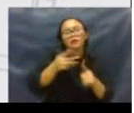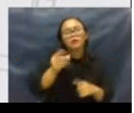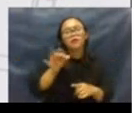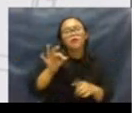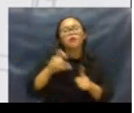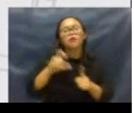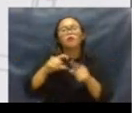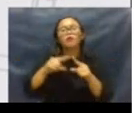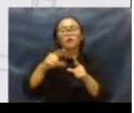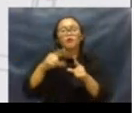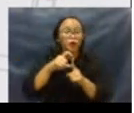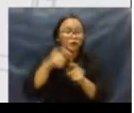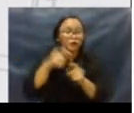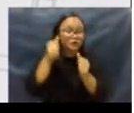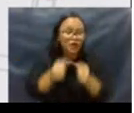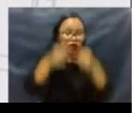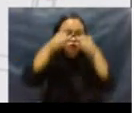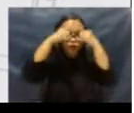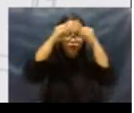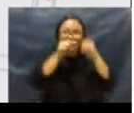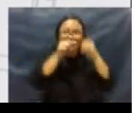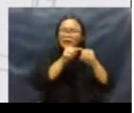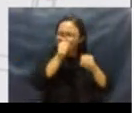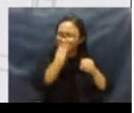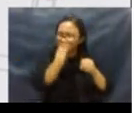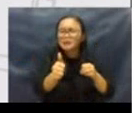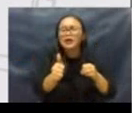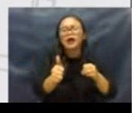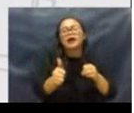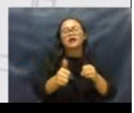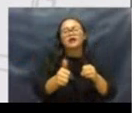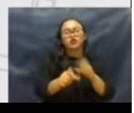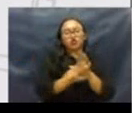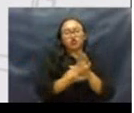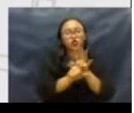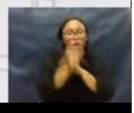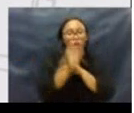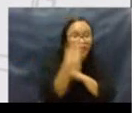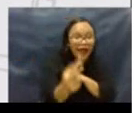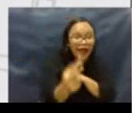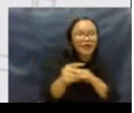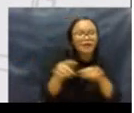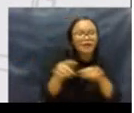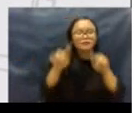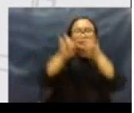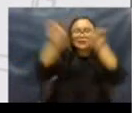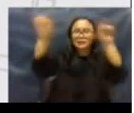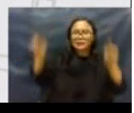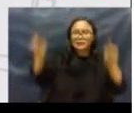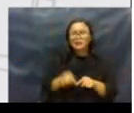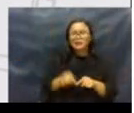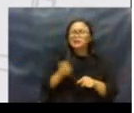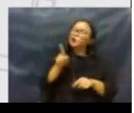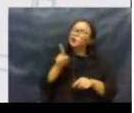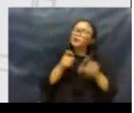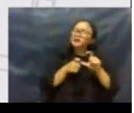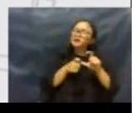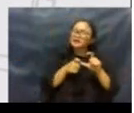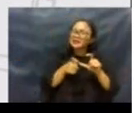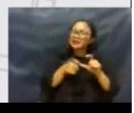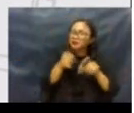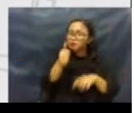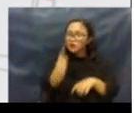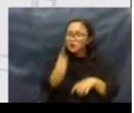seperti ini. Jadikan misalnya ini adalah galeri critical thinking selama satu semester. Galerinya ini